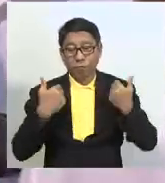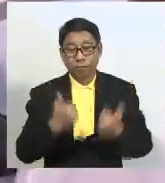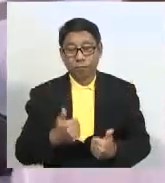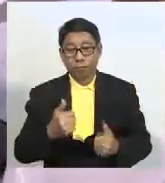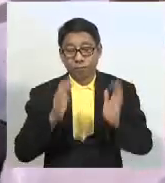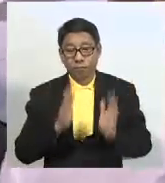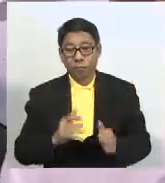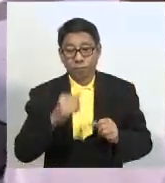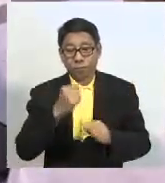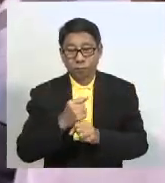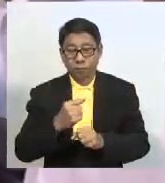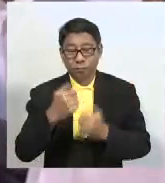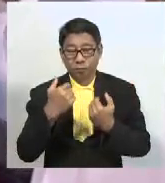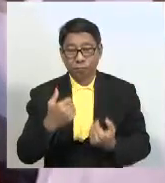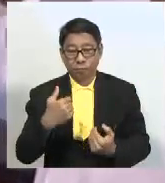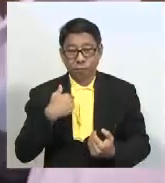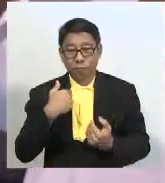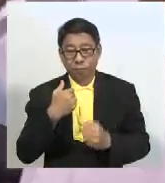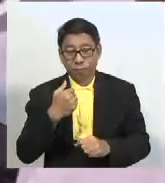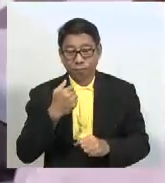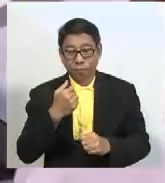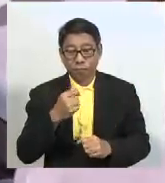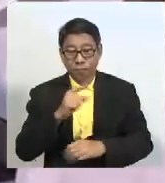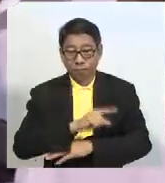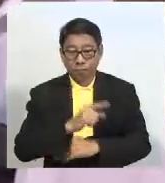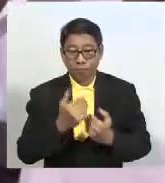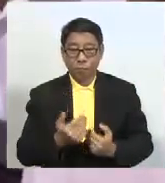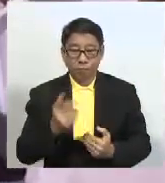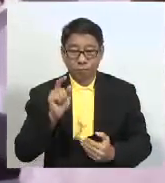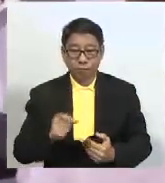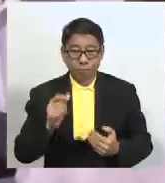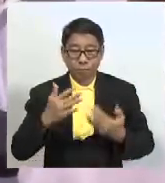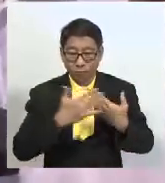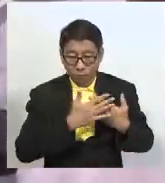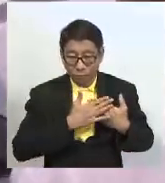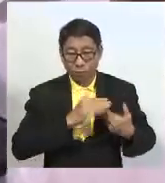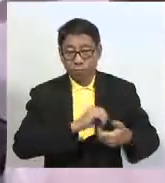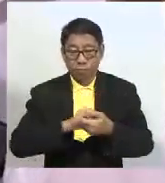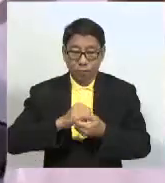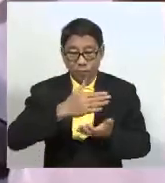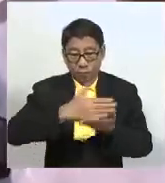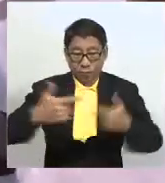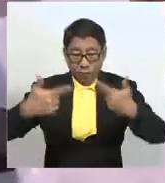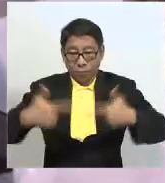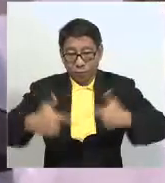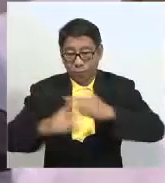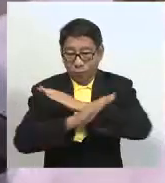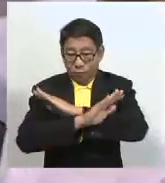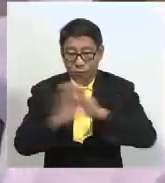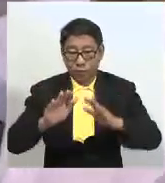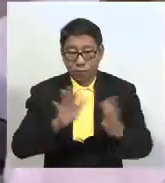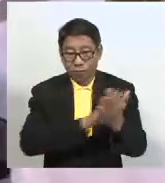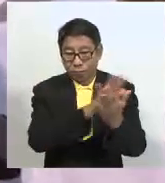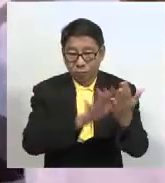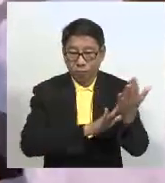ครมาวางความสุขของเราในวันนี้โดยเด็ดขาดไม่ว่าจะวันนี้หรือวันไหนก็ตามเราต้องรักต้องสามัคคีแบ่งแยกกันไม่ได้อีกแล้วนะครับประเทศไท